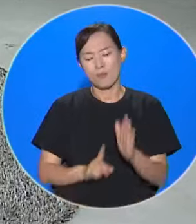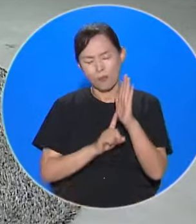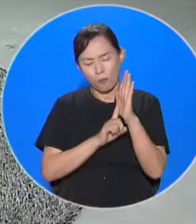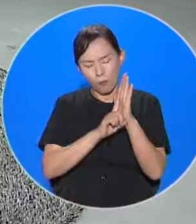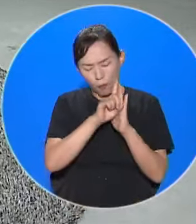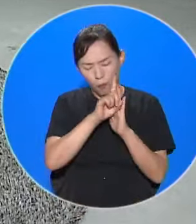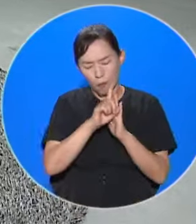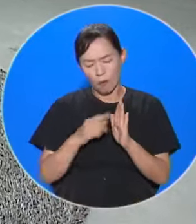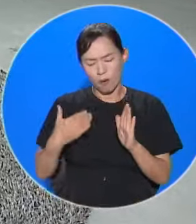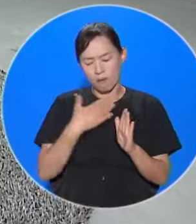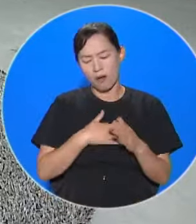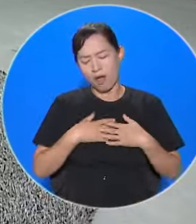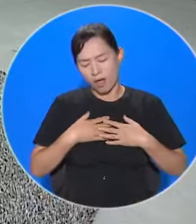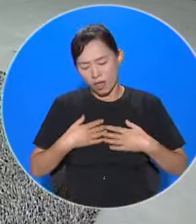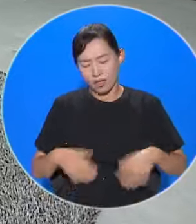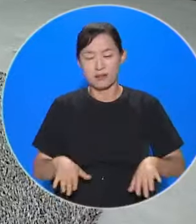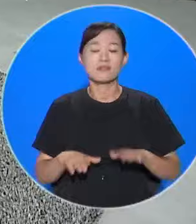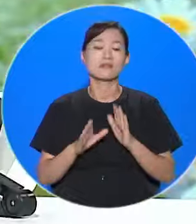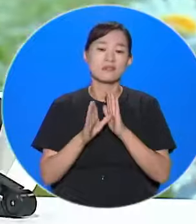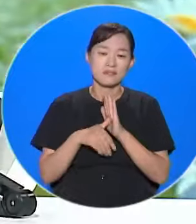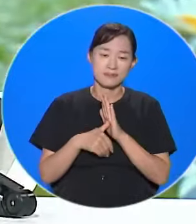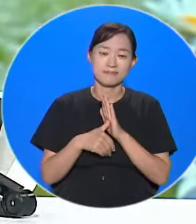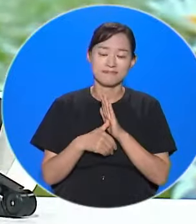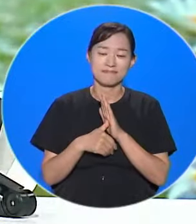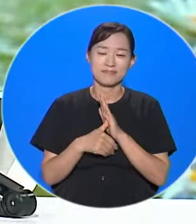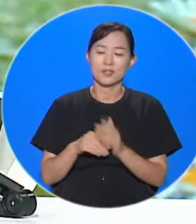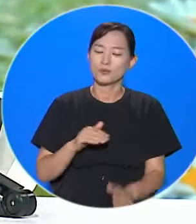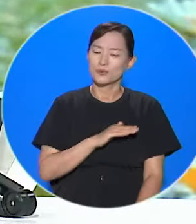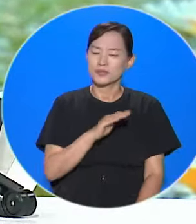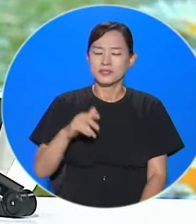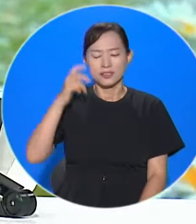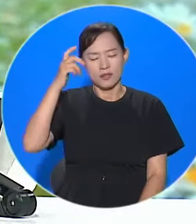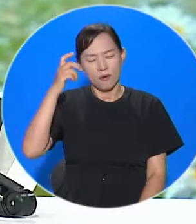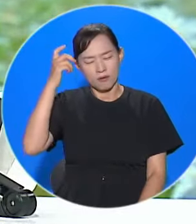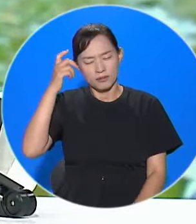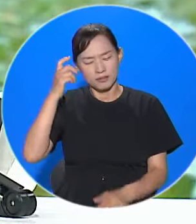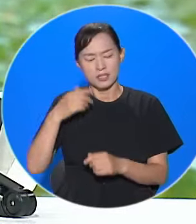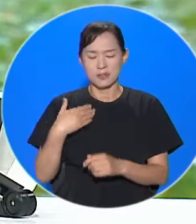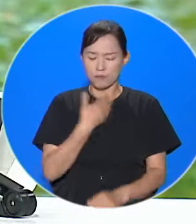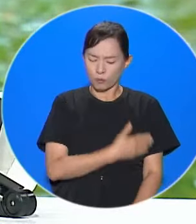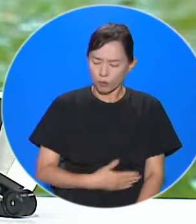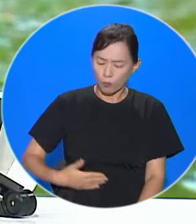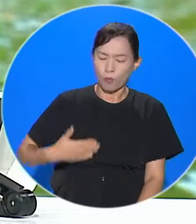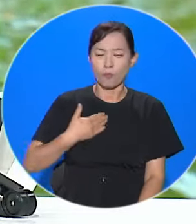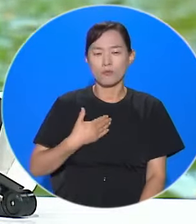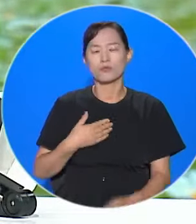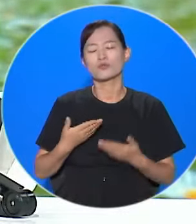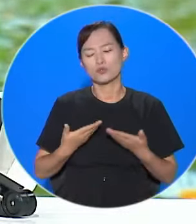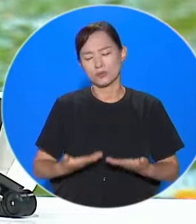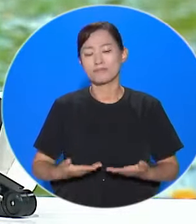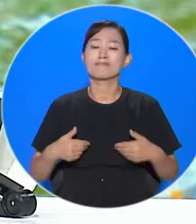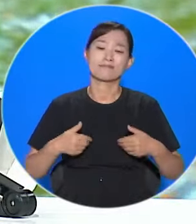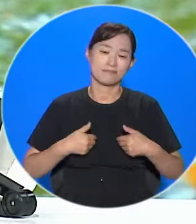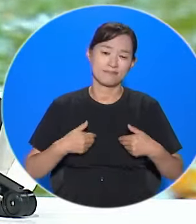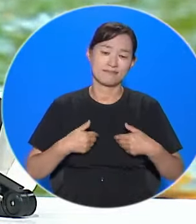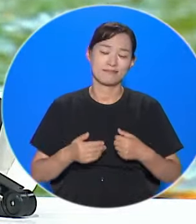높아지고 체력은 소진되기 쉬운 이 시기에 우리는 영적으로도 육적으로도 쉼을 필요로